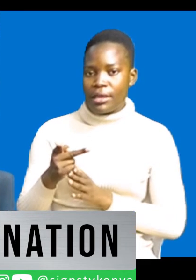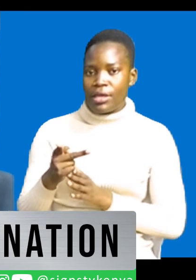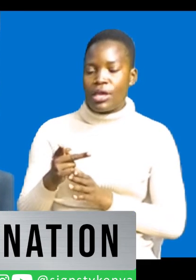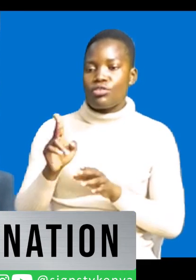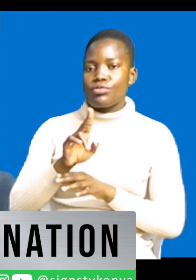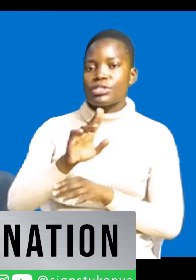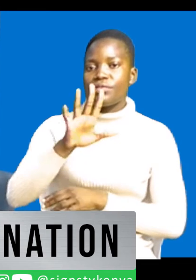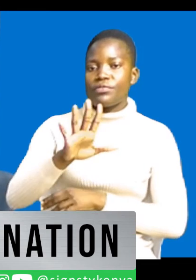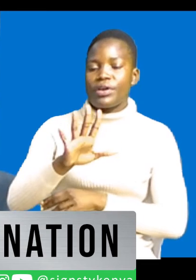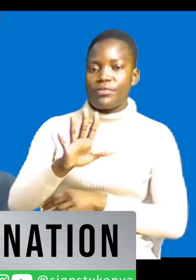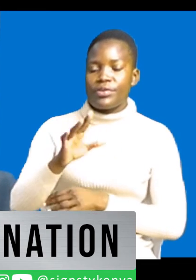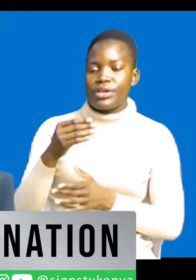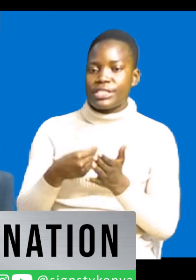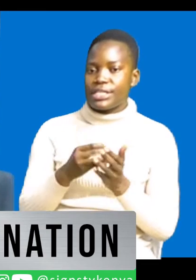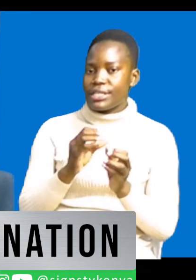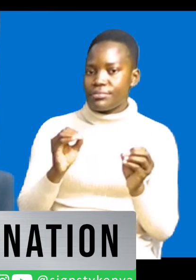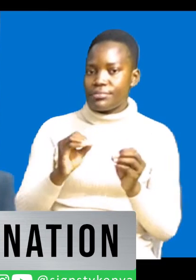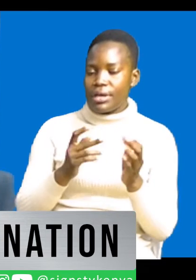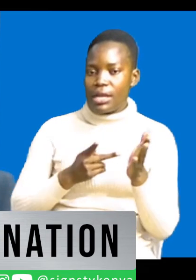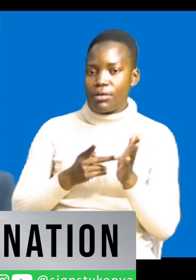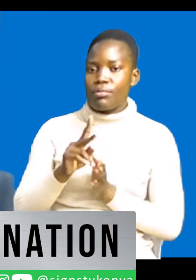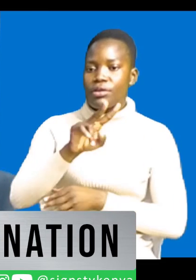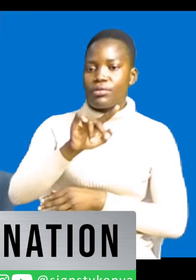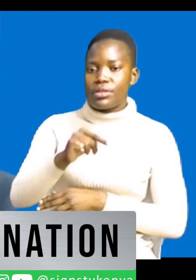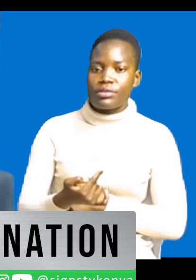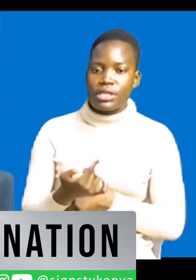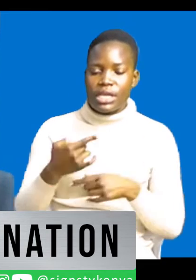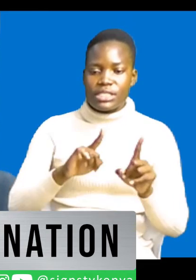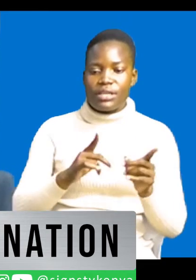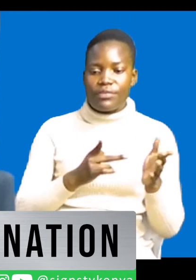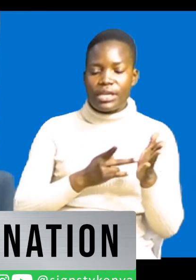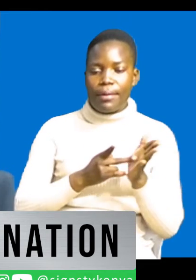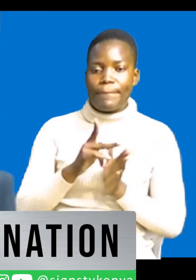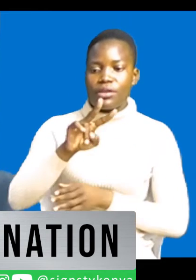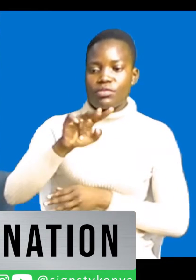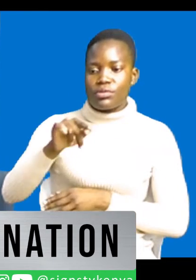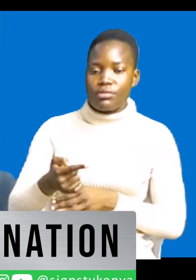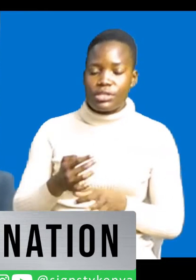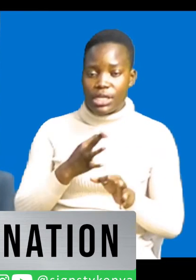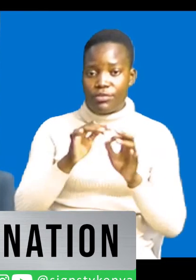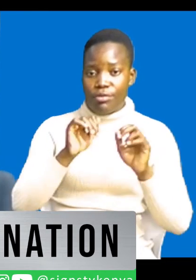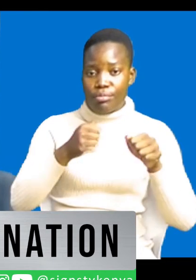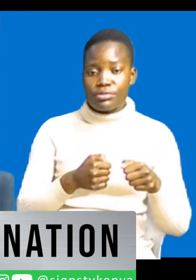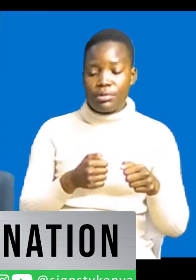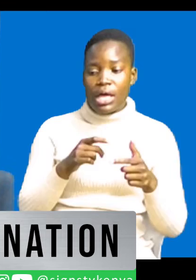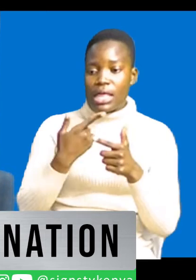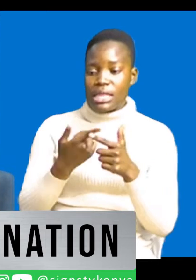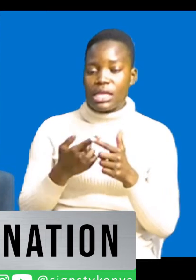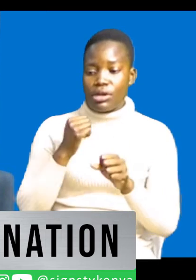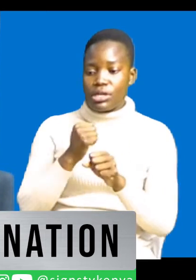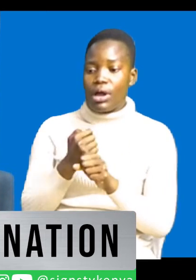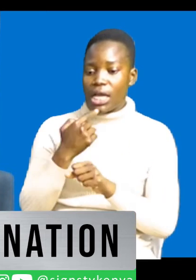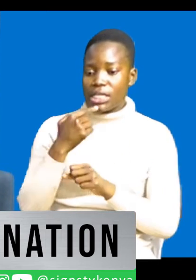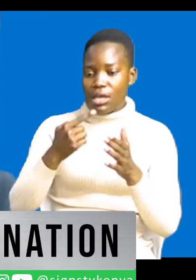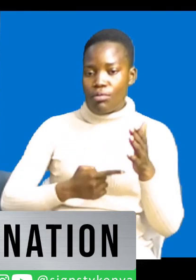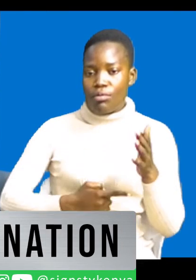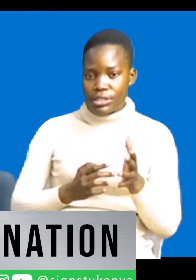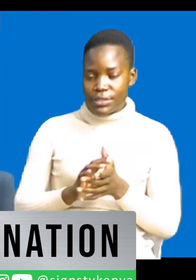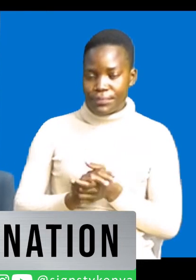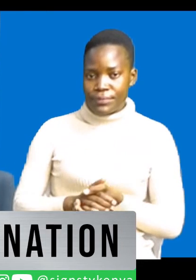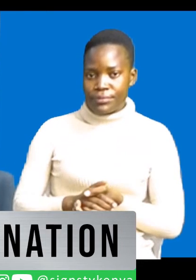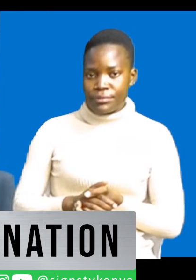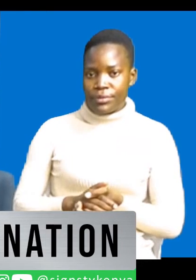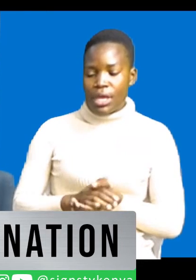shilingi 5 anakuuzia 2,000. Yeye atauza 2,000 kama anaweza, na watashikana waseme hii kitu isiende chini